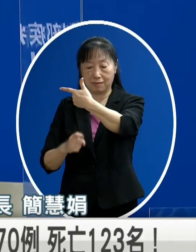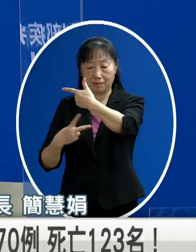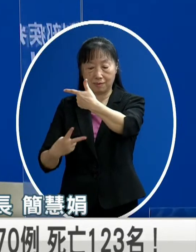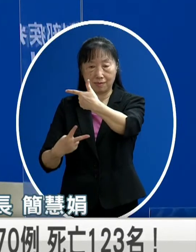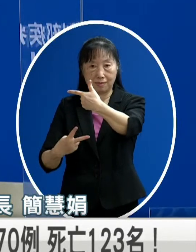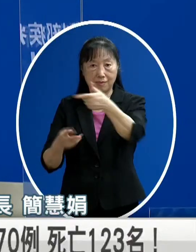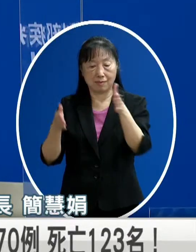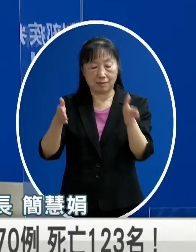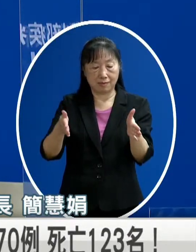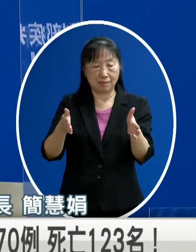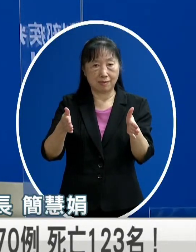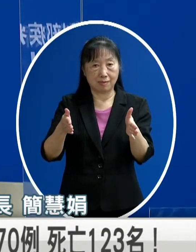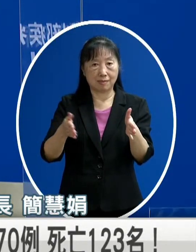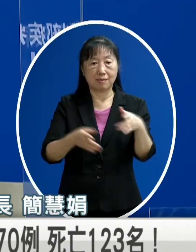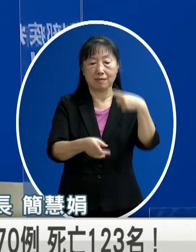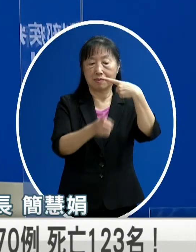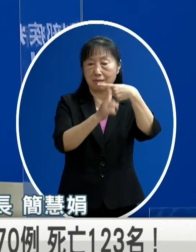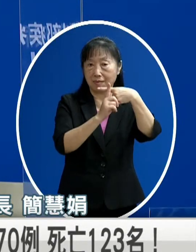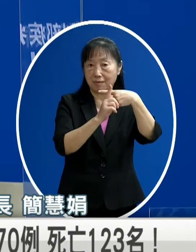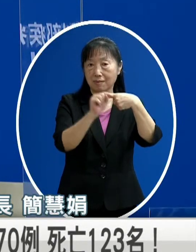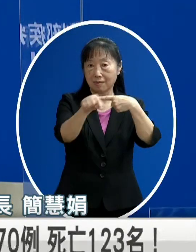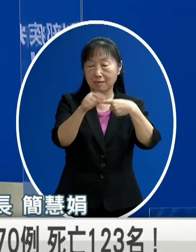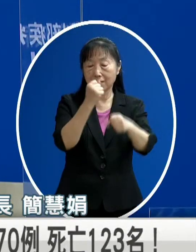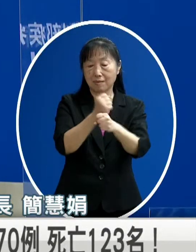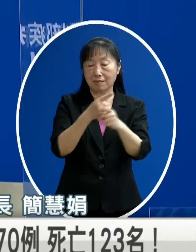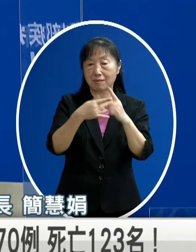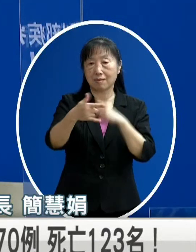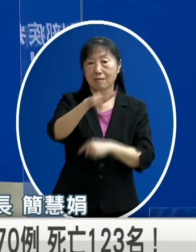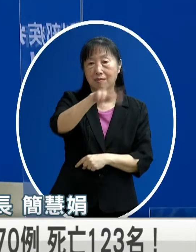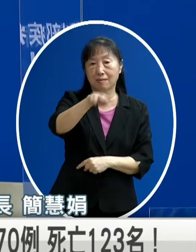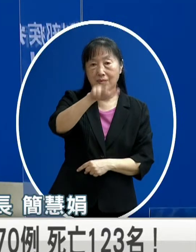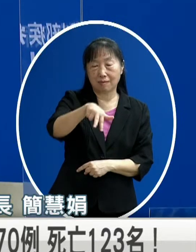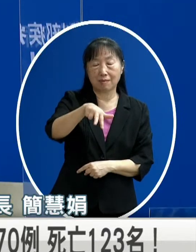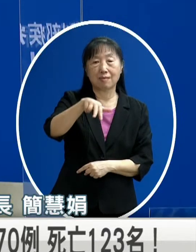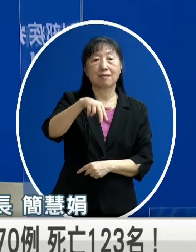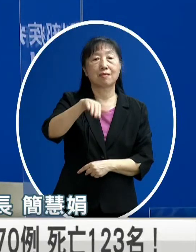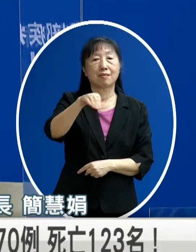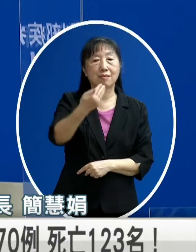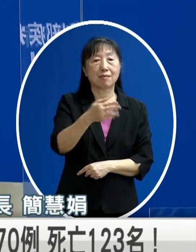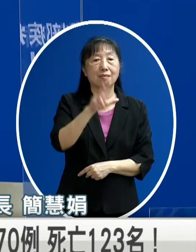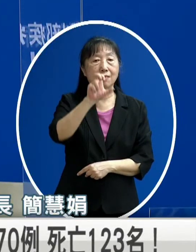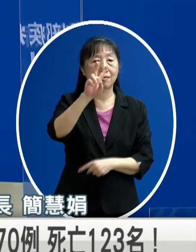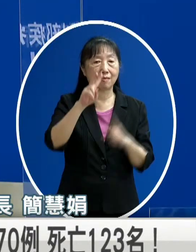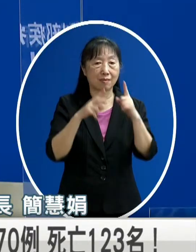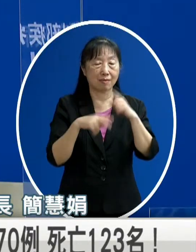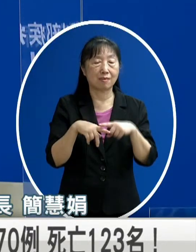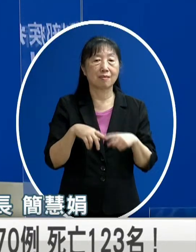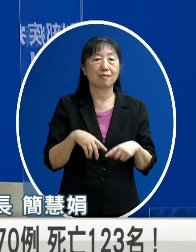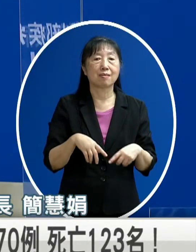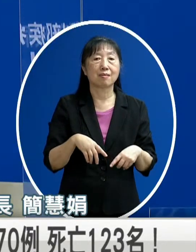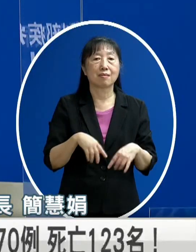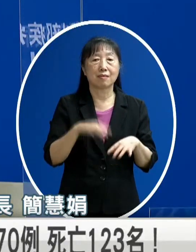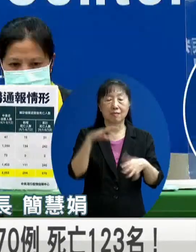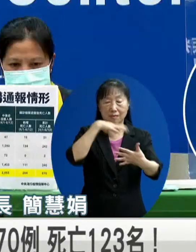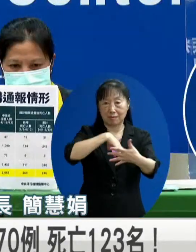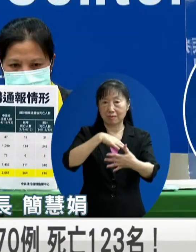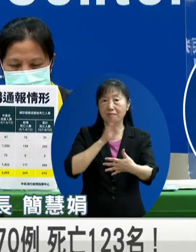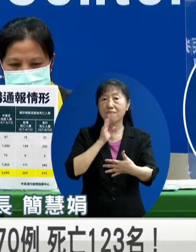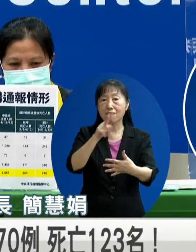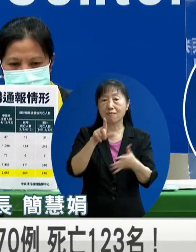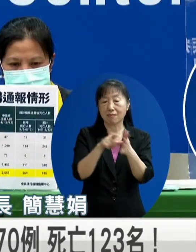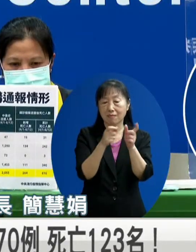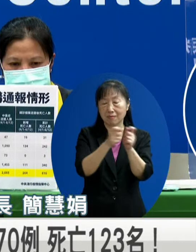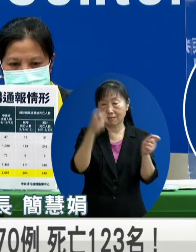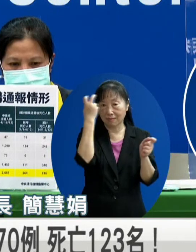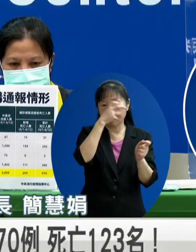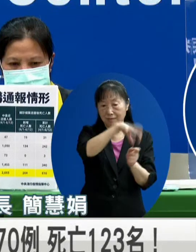为止，确诊的工作人员数是7972人，这里面是包括所有的长